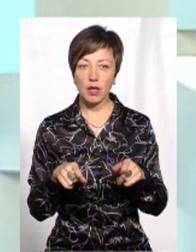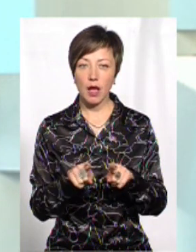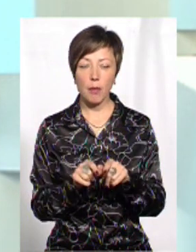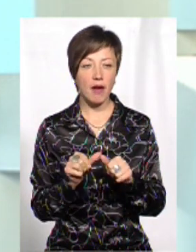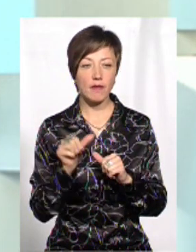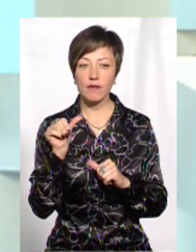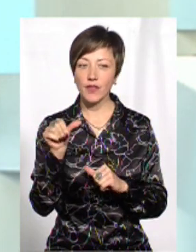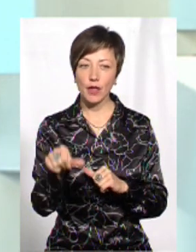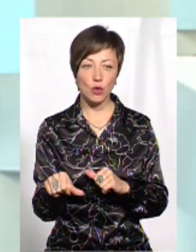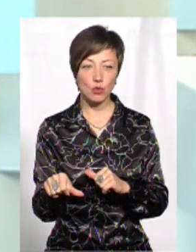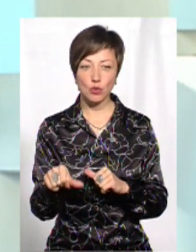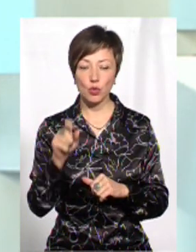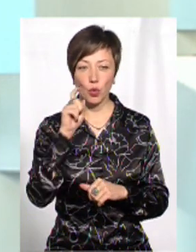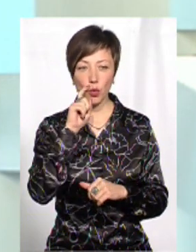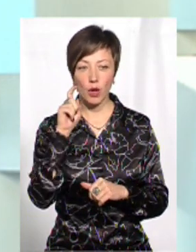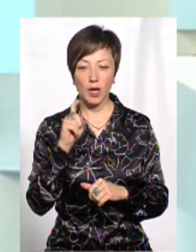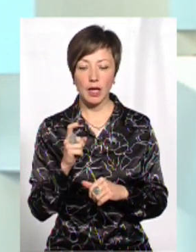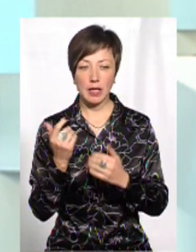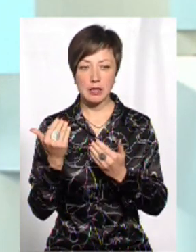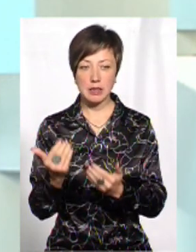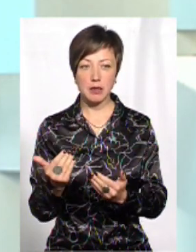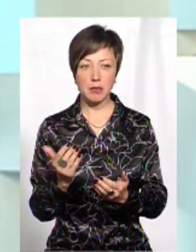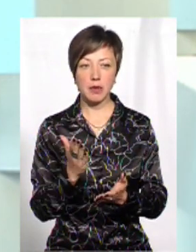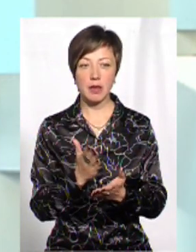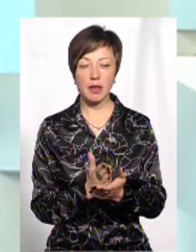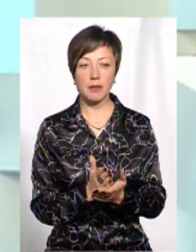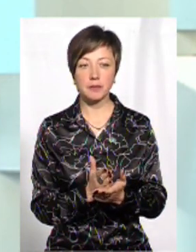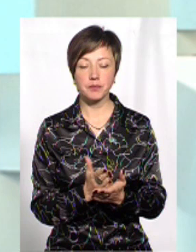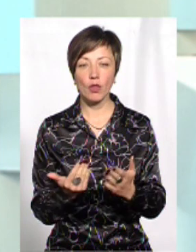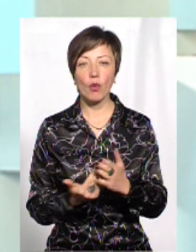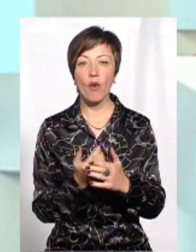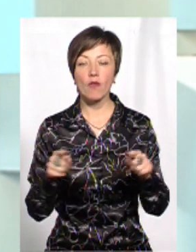виключно українськими новотворами є, скоріше,